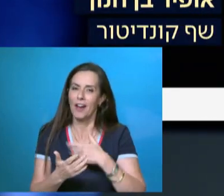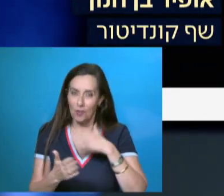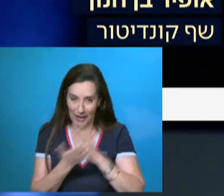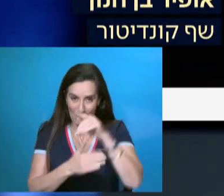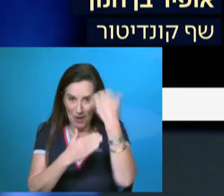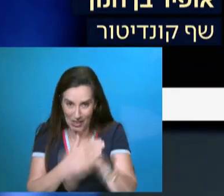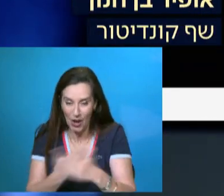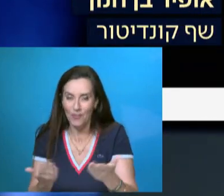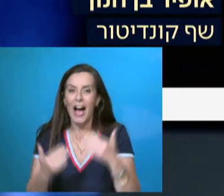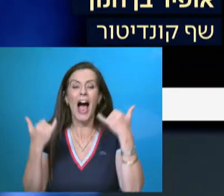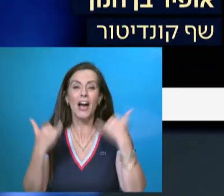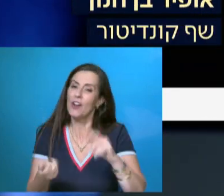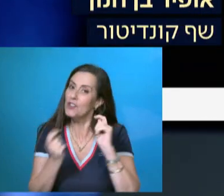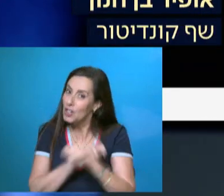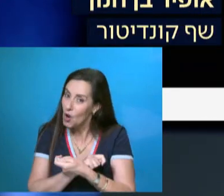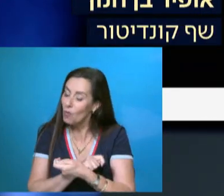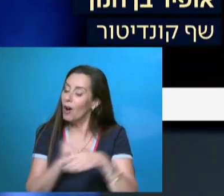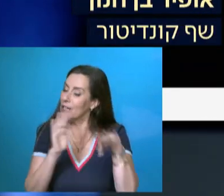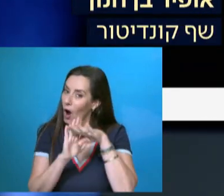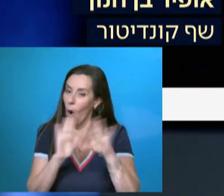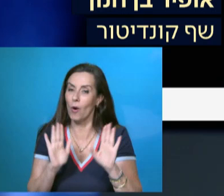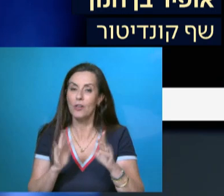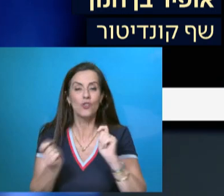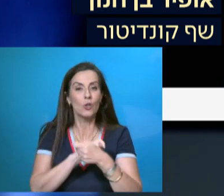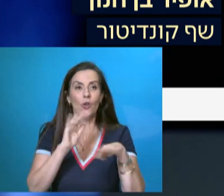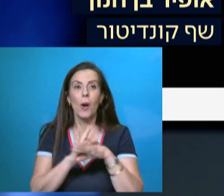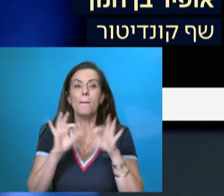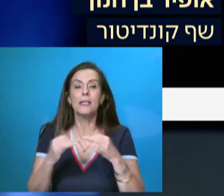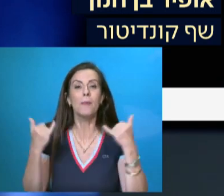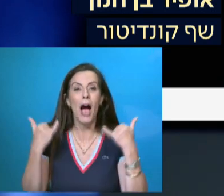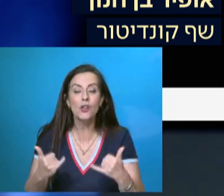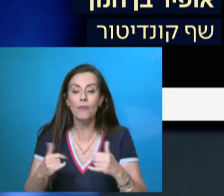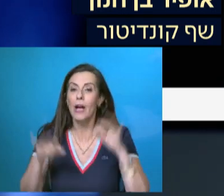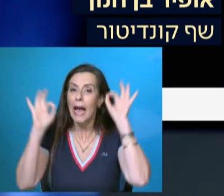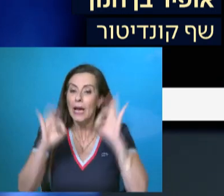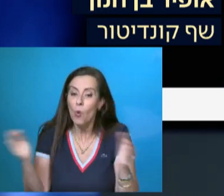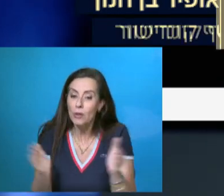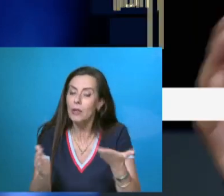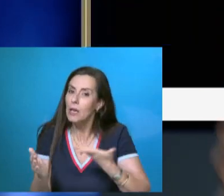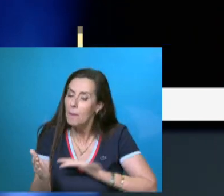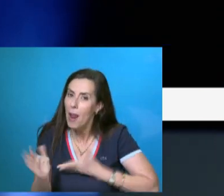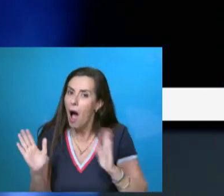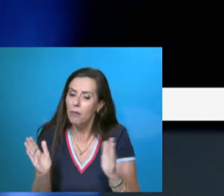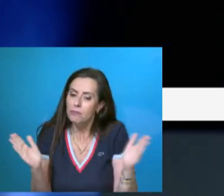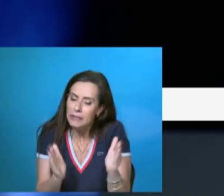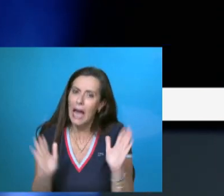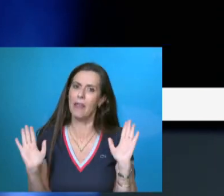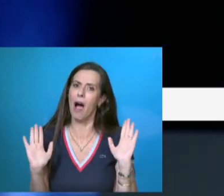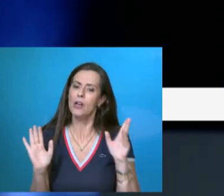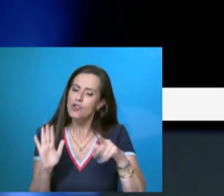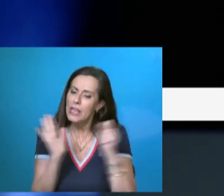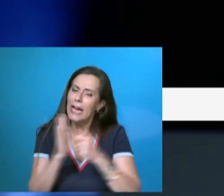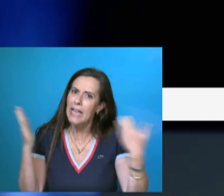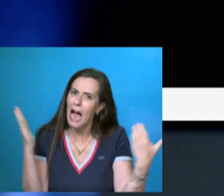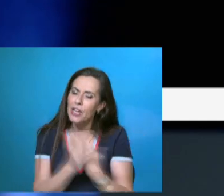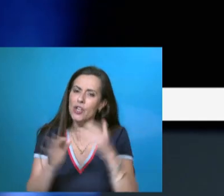אז עכשיו שינינו את החוק. שינינו את החוק. בעצם עכשיו קונדיטוריה קטנה קיבלה תקן של קונדיטוריה קטנה. יש תקן חדש